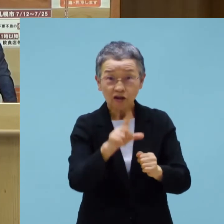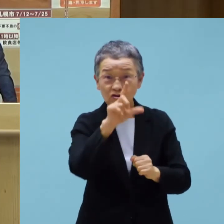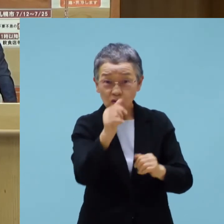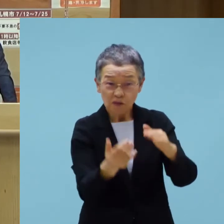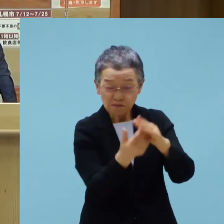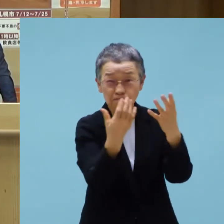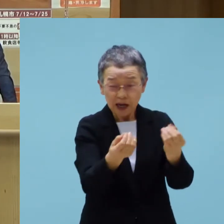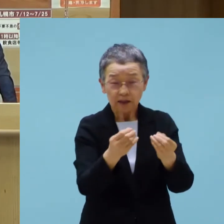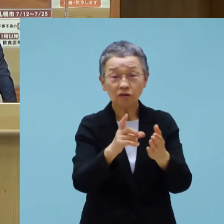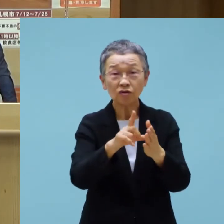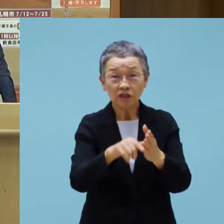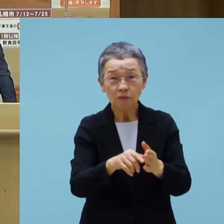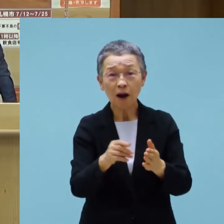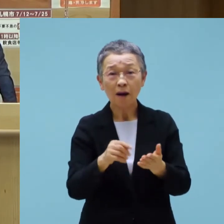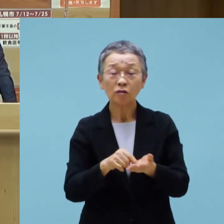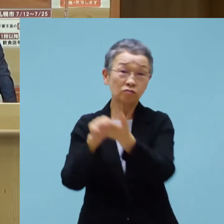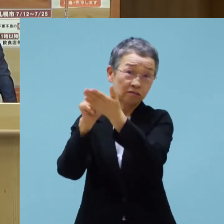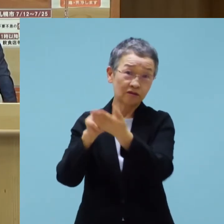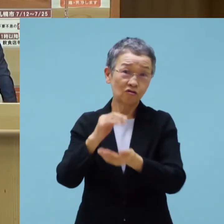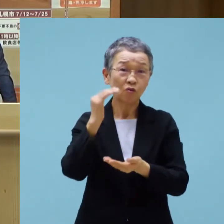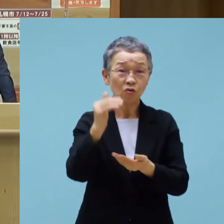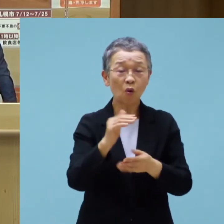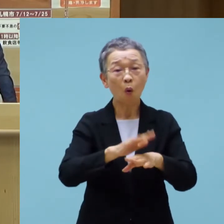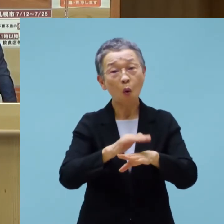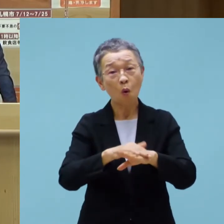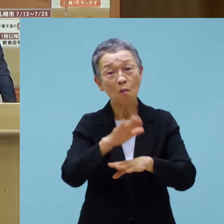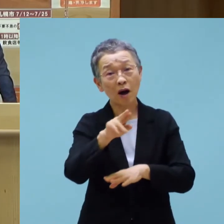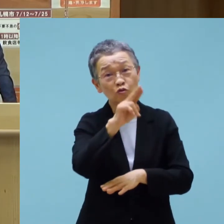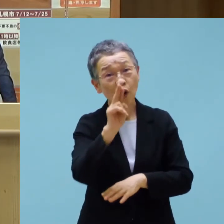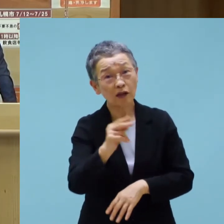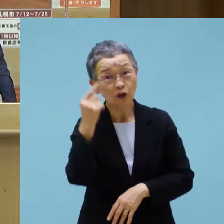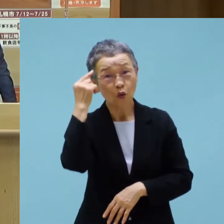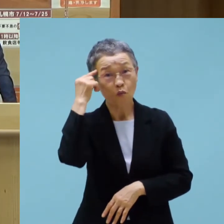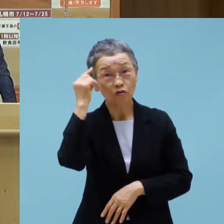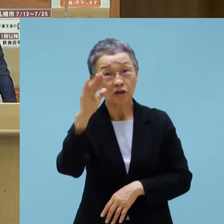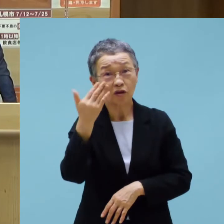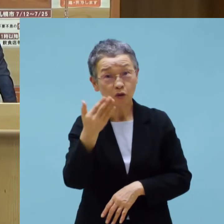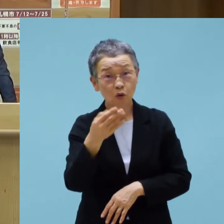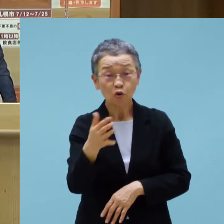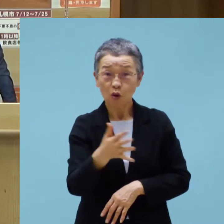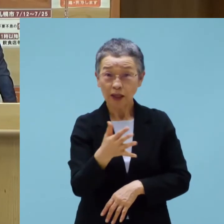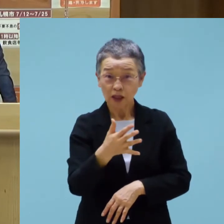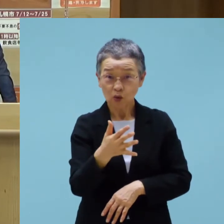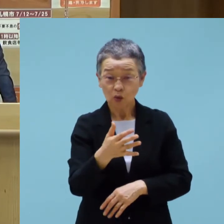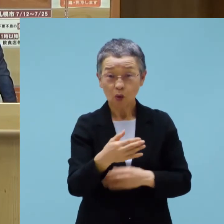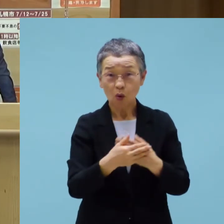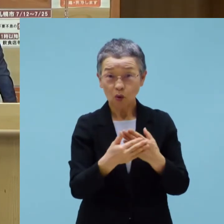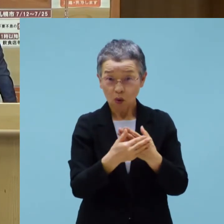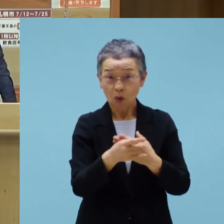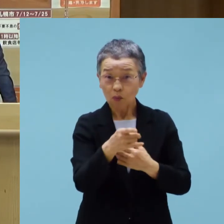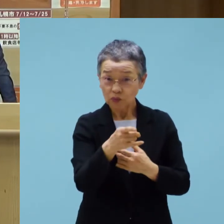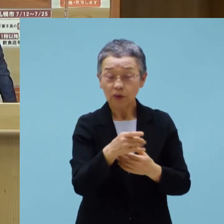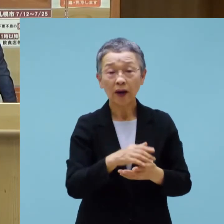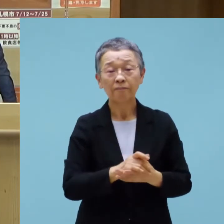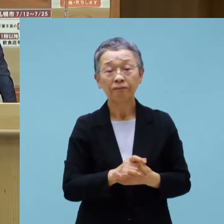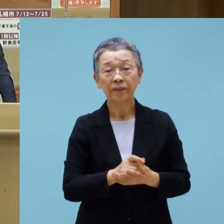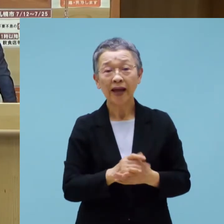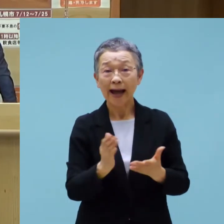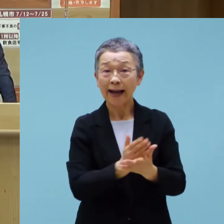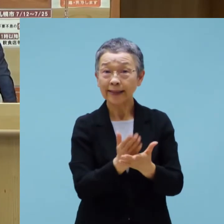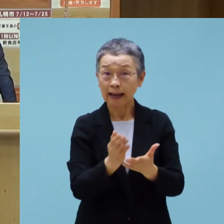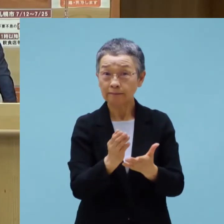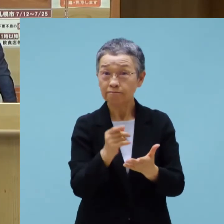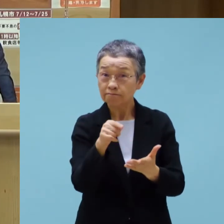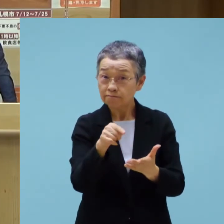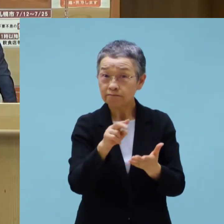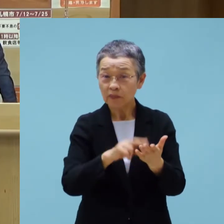に移るという手法もあるのかなと思ったんですが、そのあたりについては、そういう点に立てばまあ、判断がやっぱりもう少